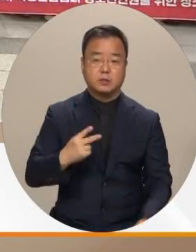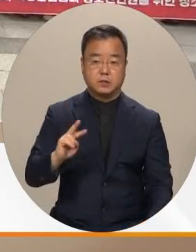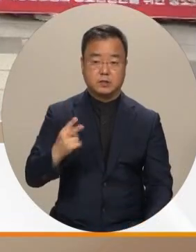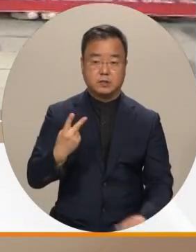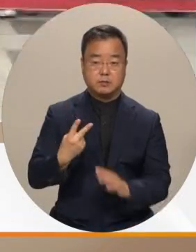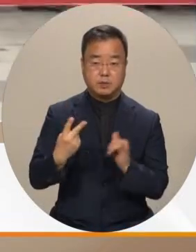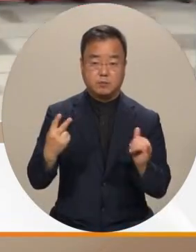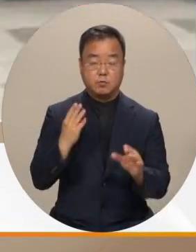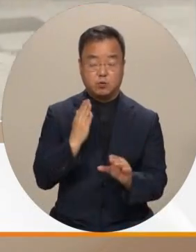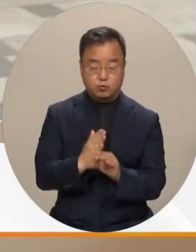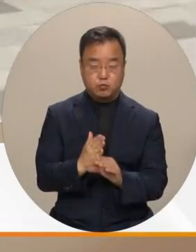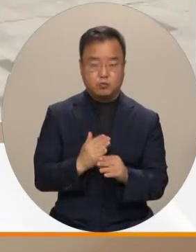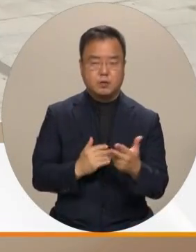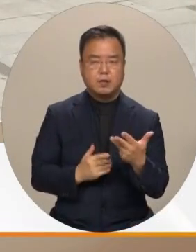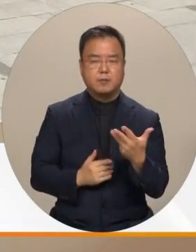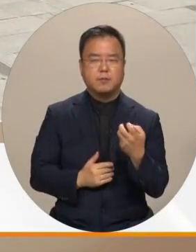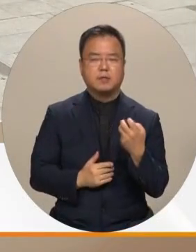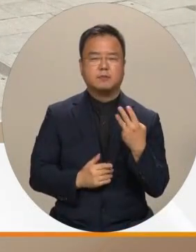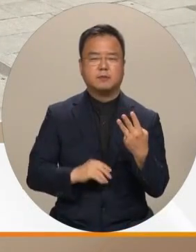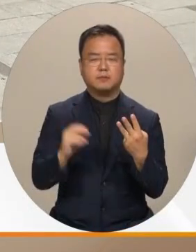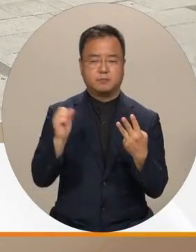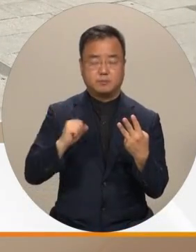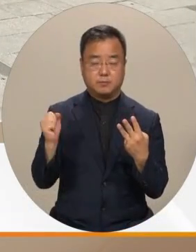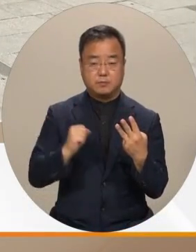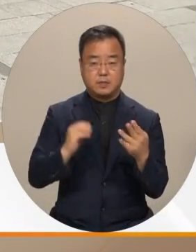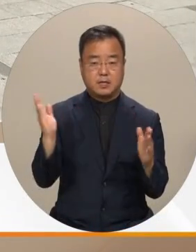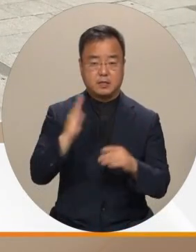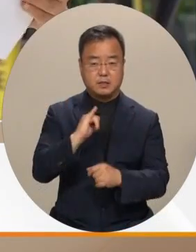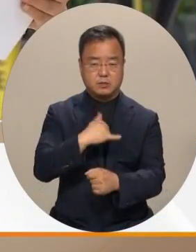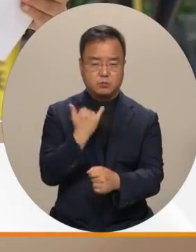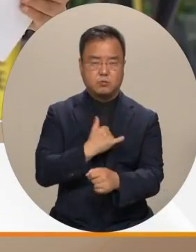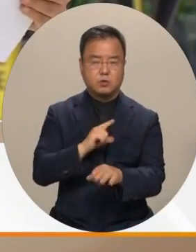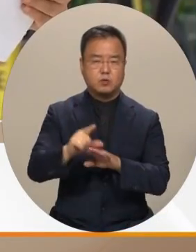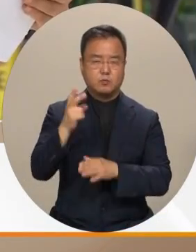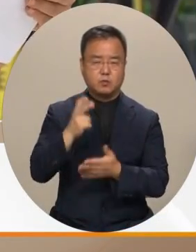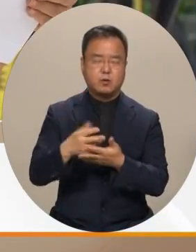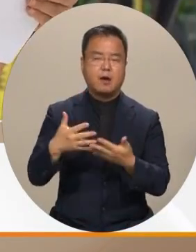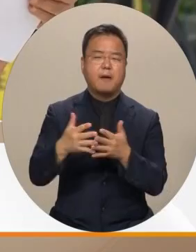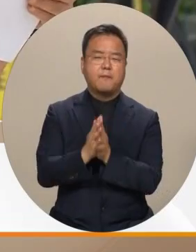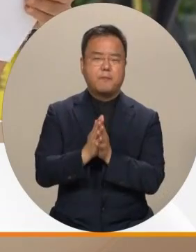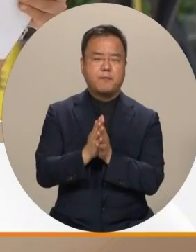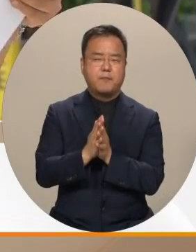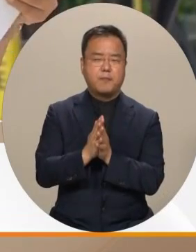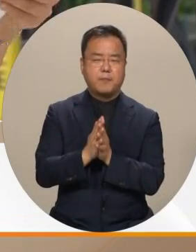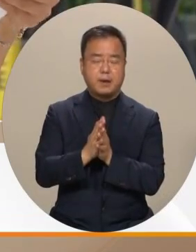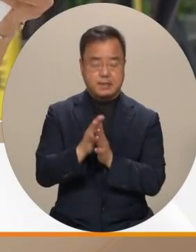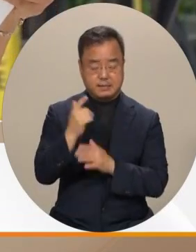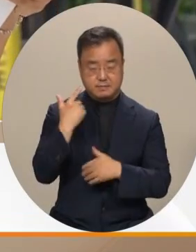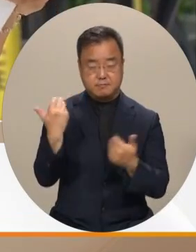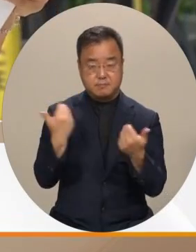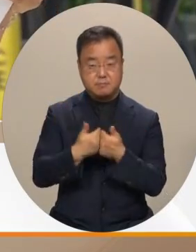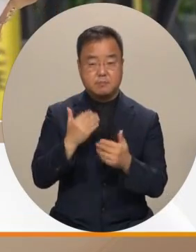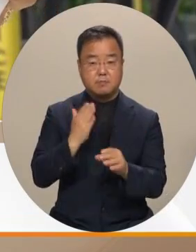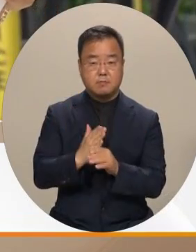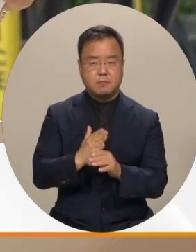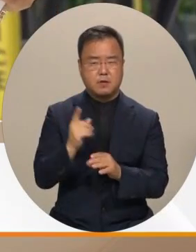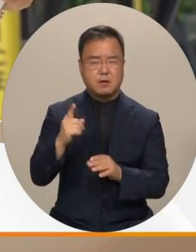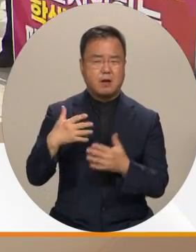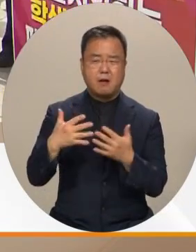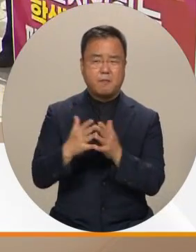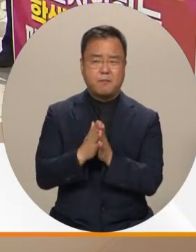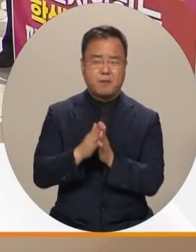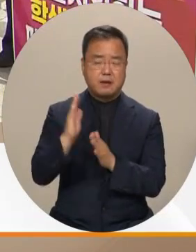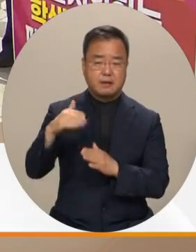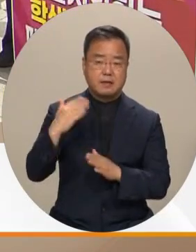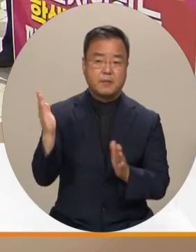가운데 83% 학생인권 조례 폐지에 반대하고 있고 또 조례가 폐지되면 학생 인권 상황이 나빠질